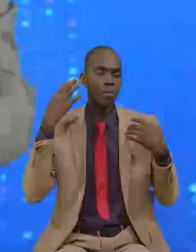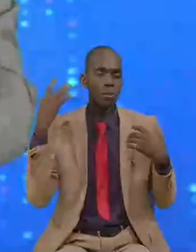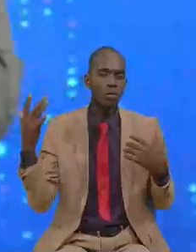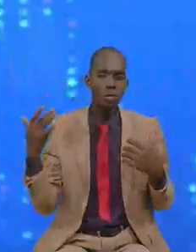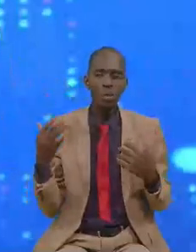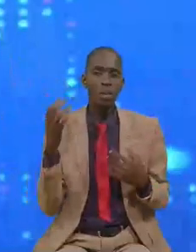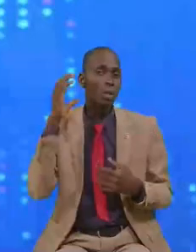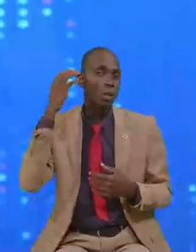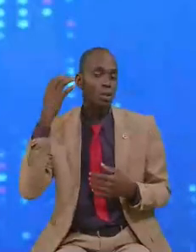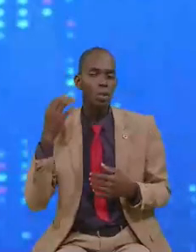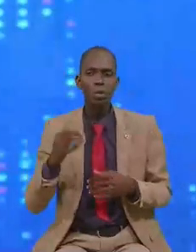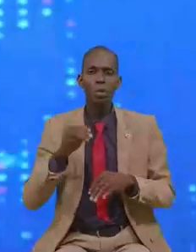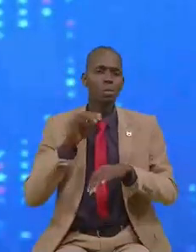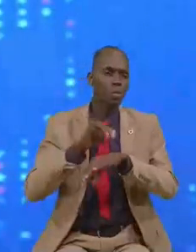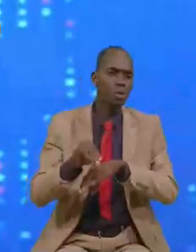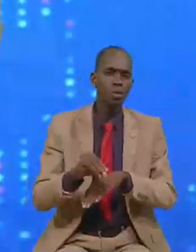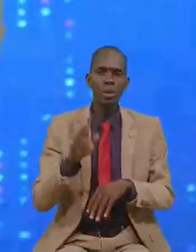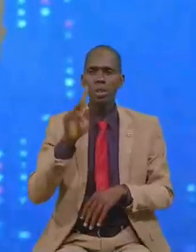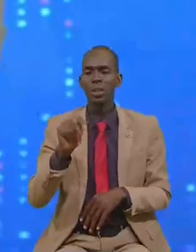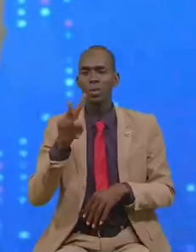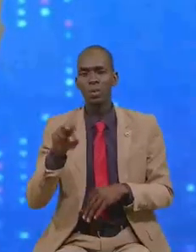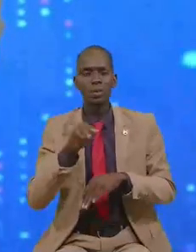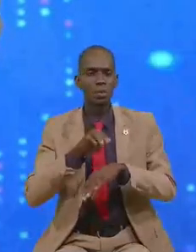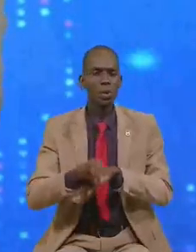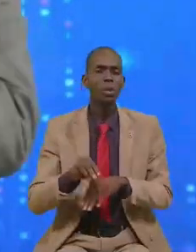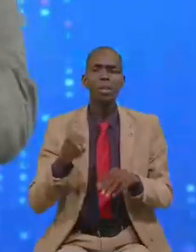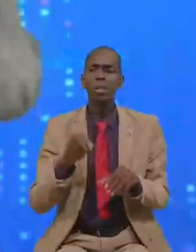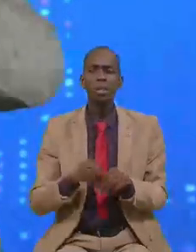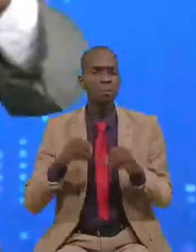ministère à la radio. Il avait le ministère à la télévision dans